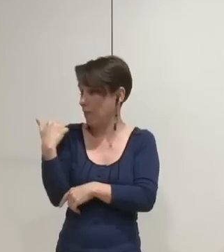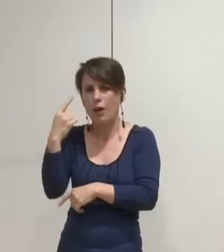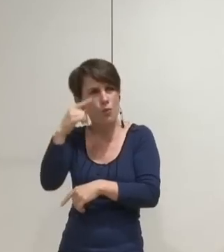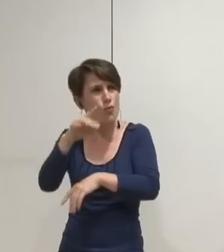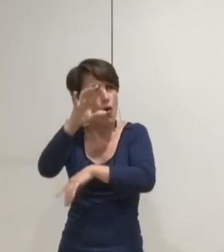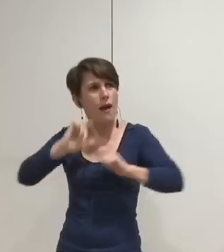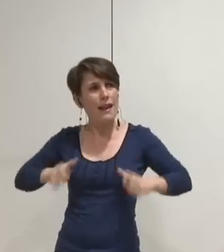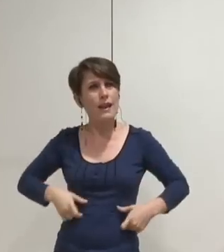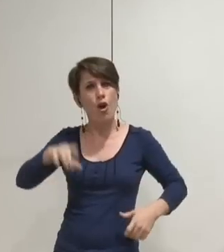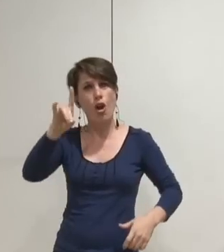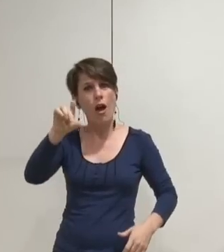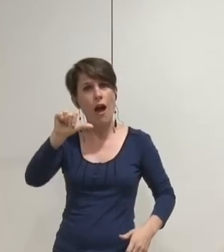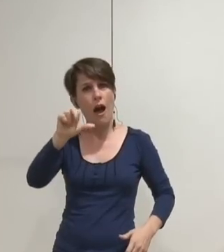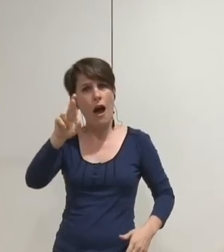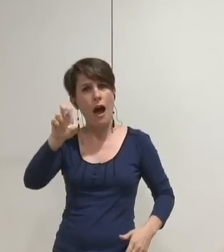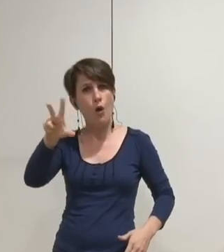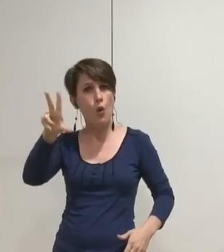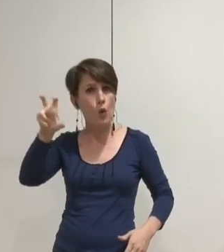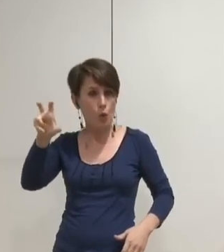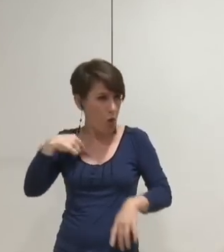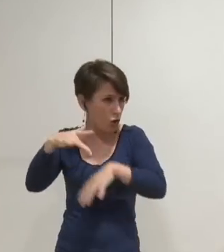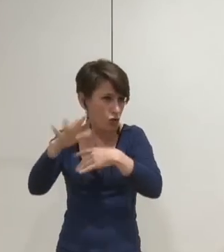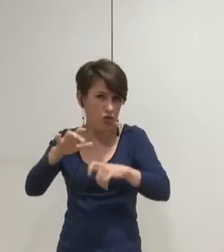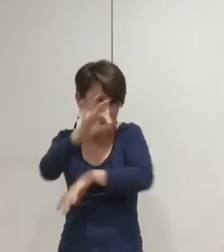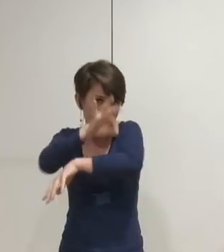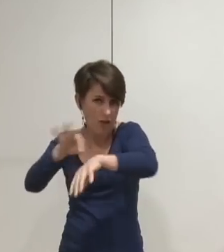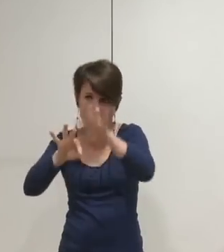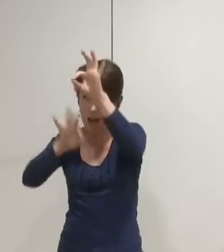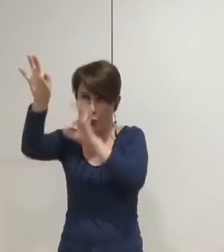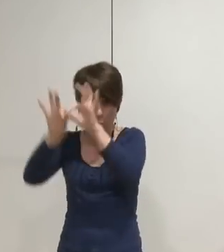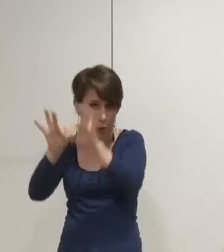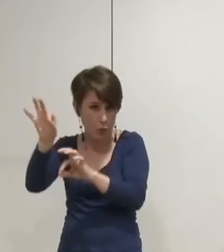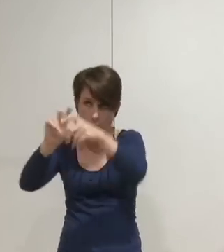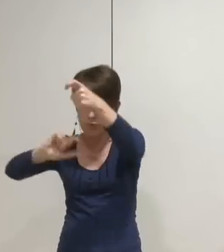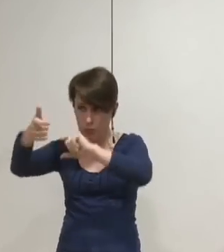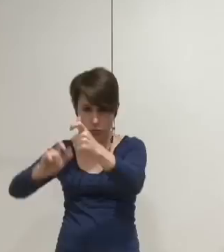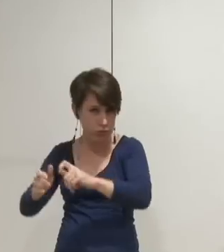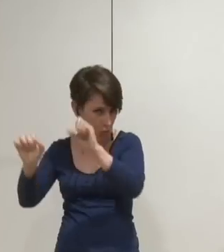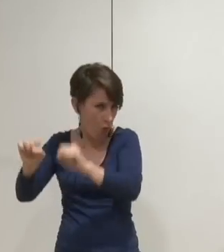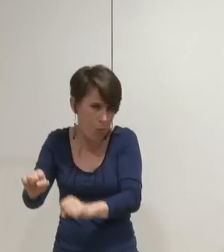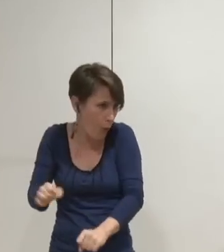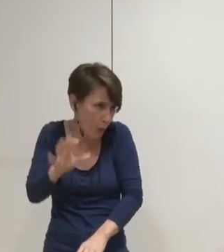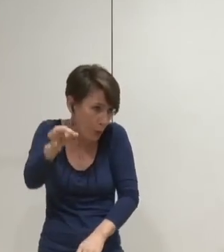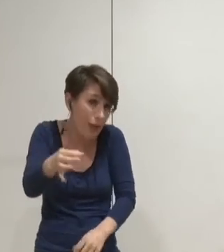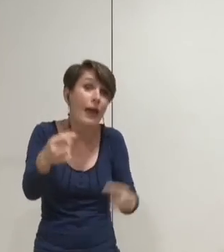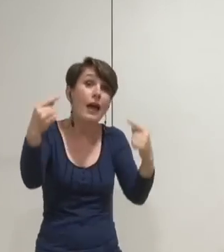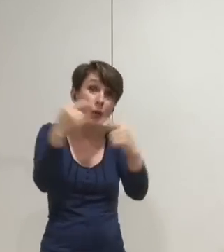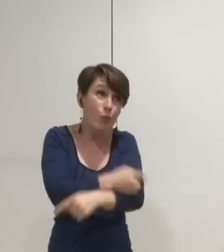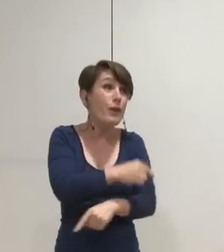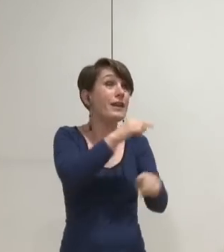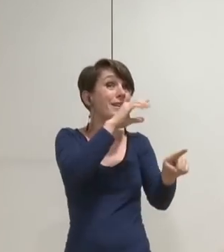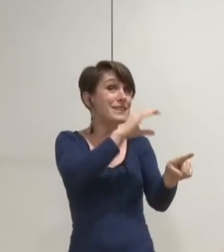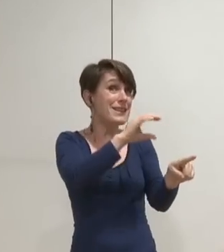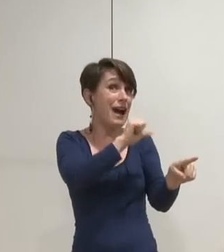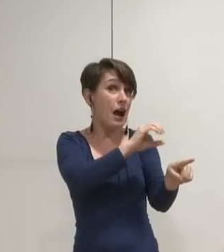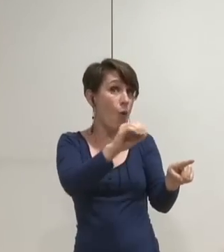euh donc depuis le début de ce mandat nous avons déjà fait cela contourner la CAO